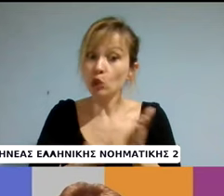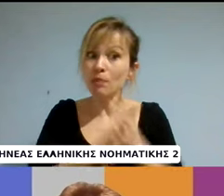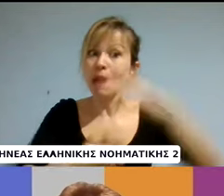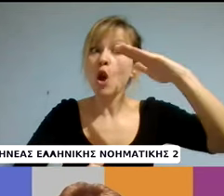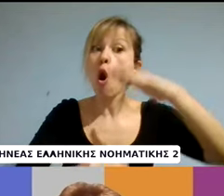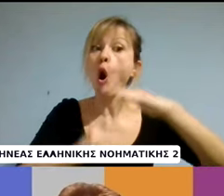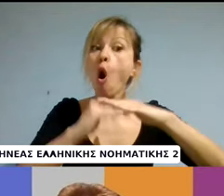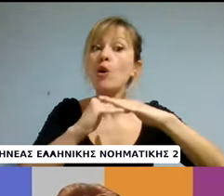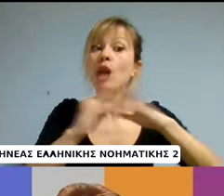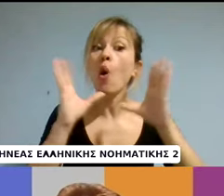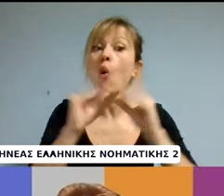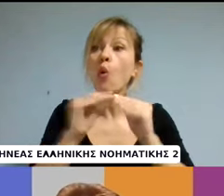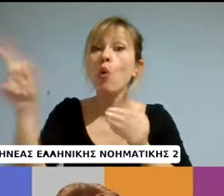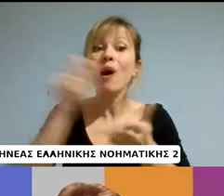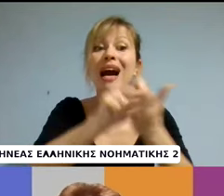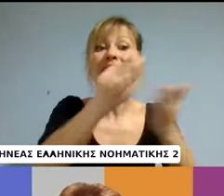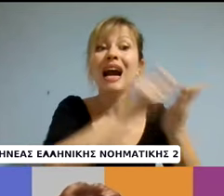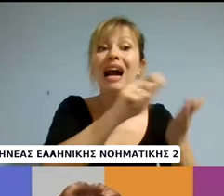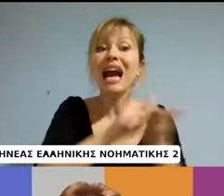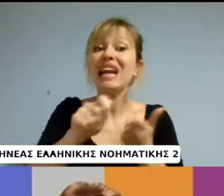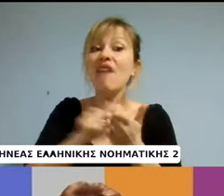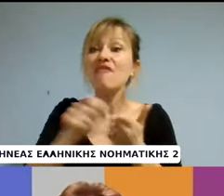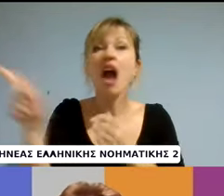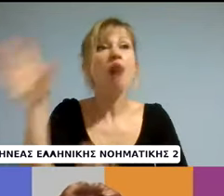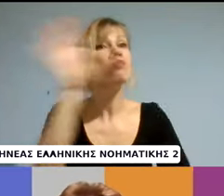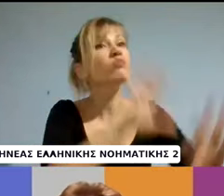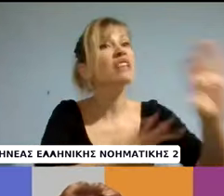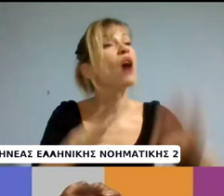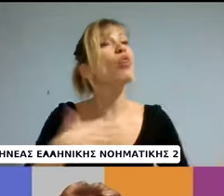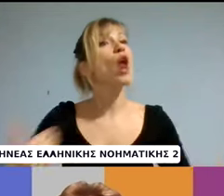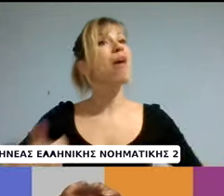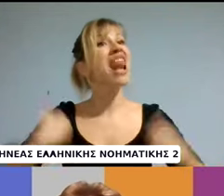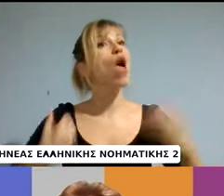όταν ζητάνε νέους μεταφραστές με την ελάχιστη αμοιβή.